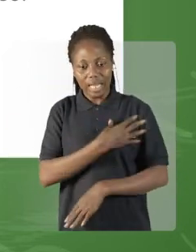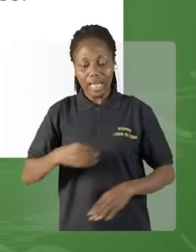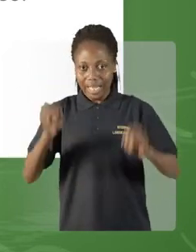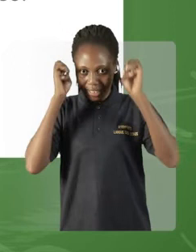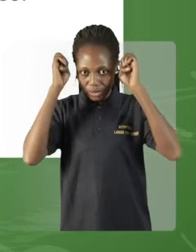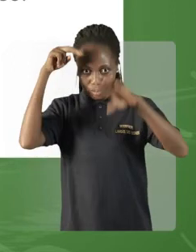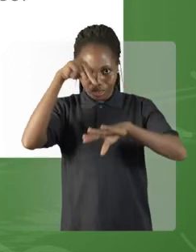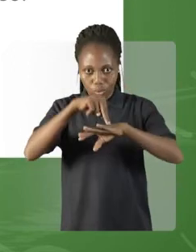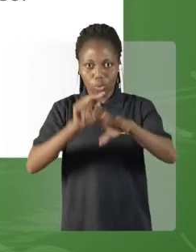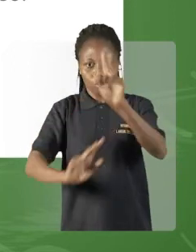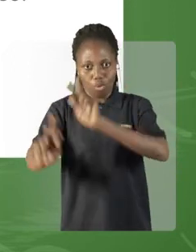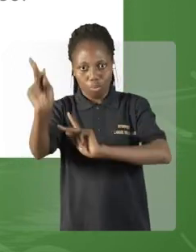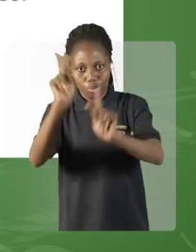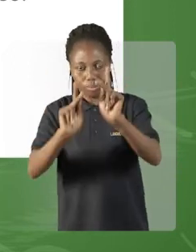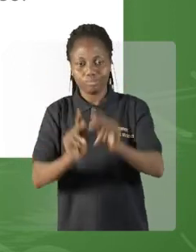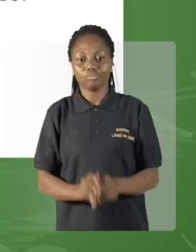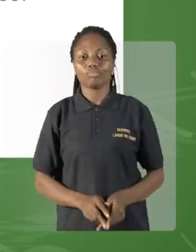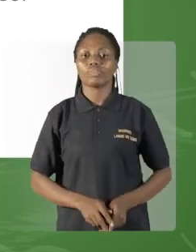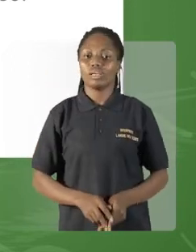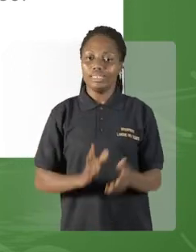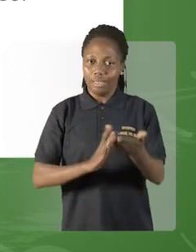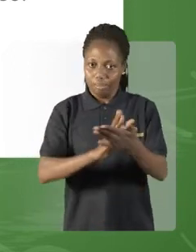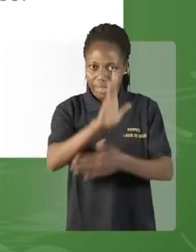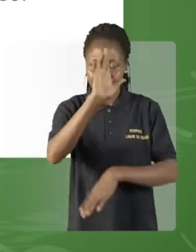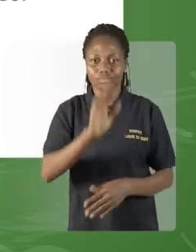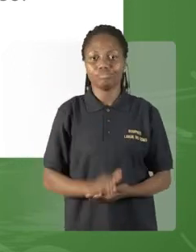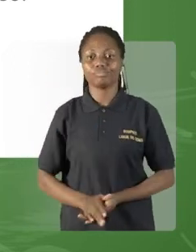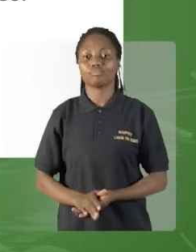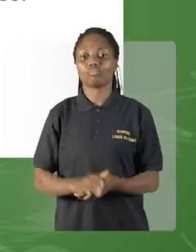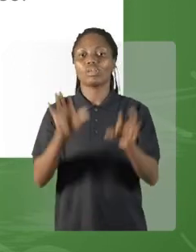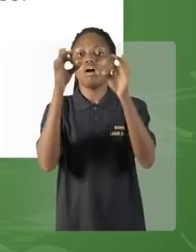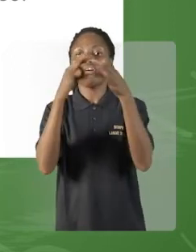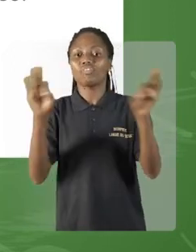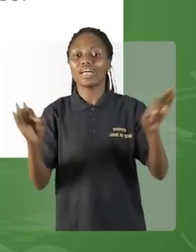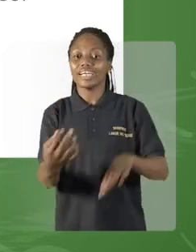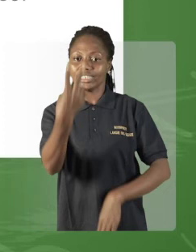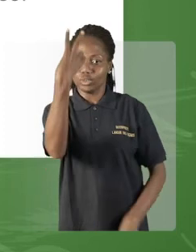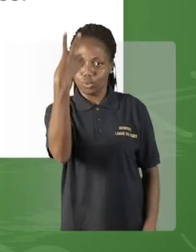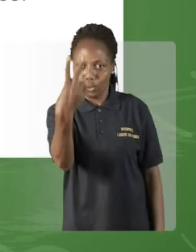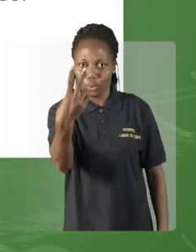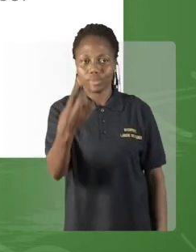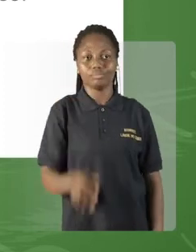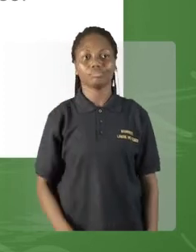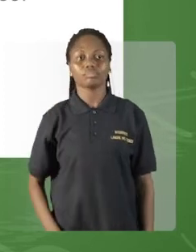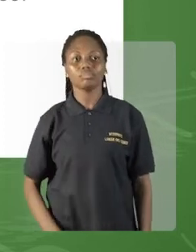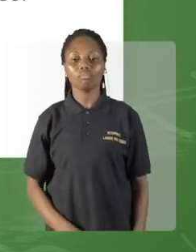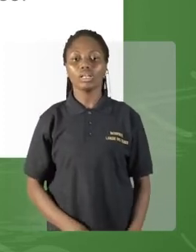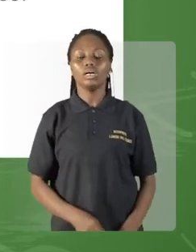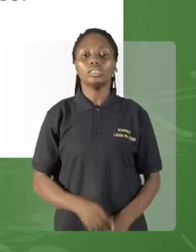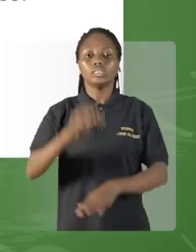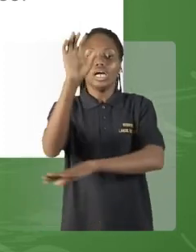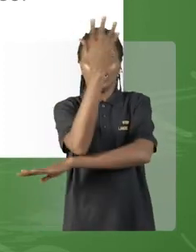du public. » Très bien. Pour la deuxième phrase, nous avons « La réserve forestière